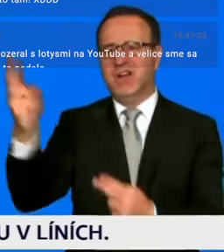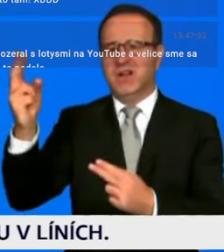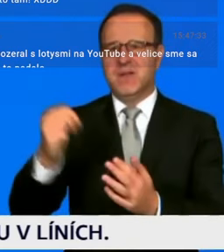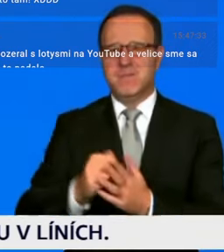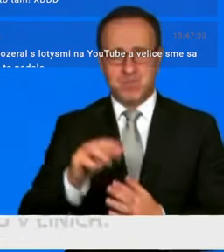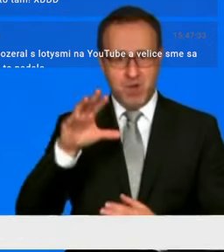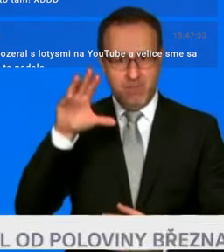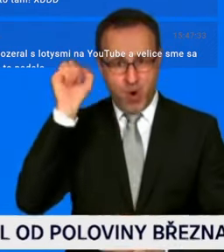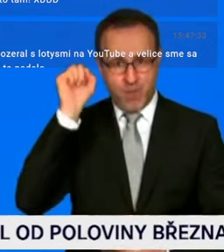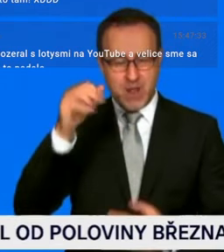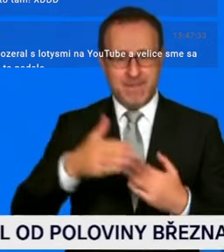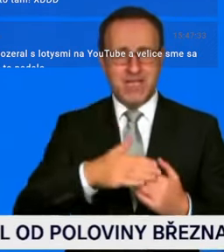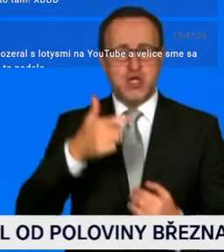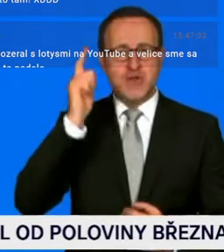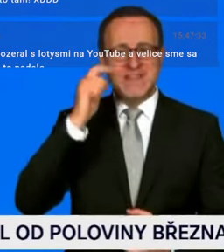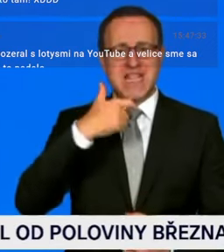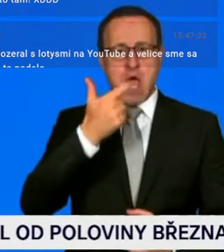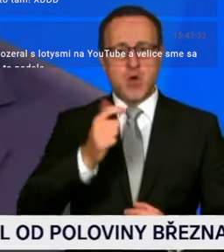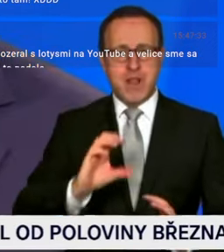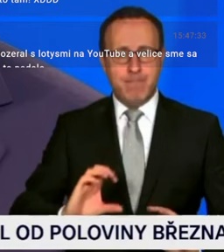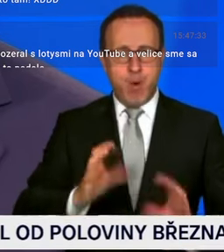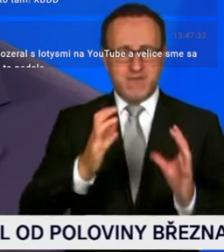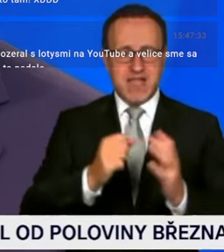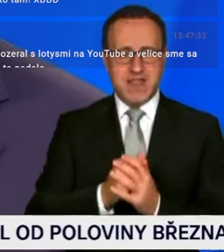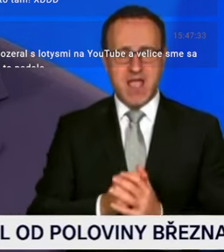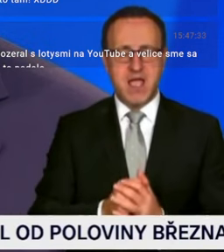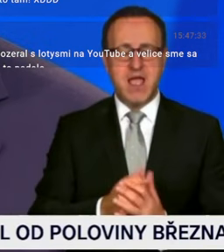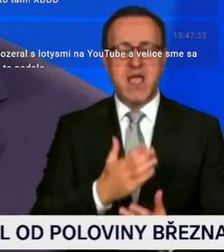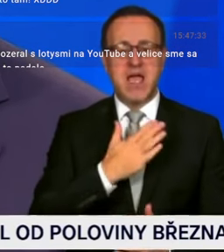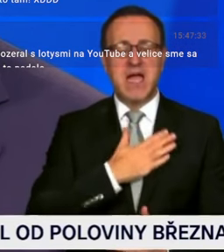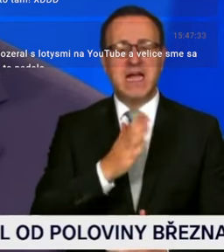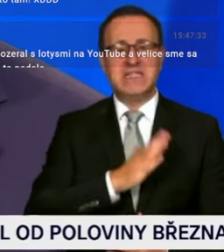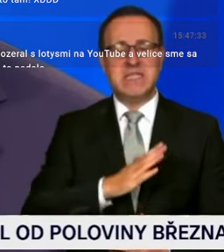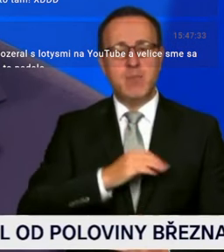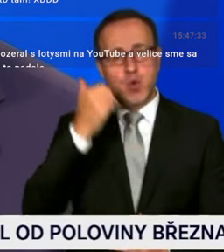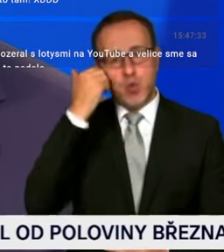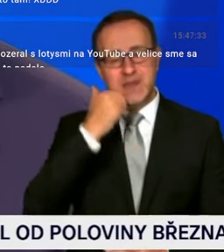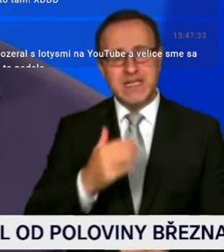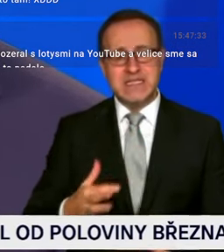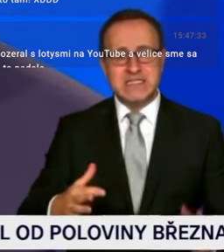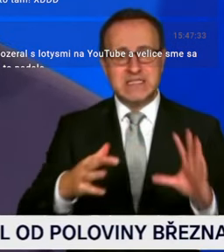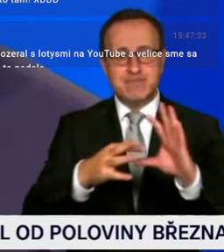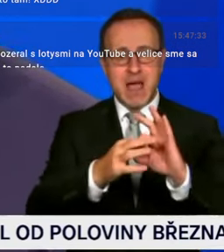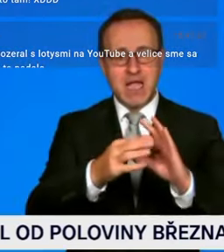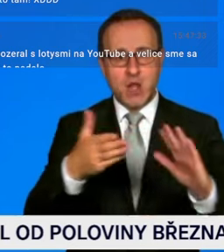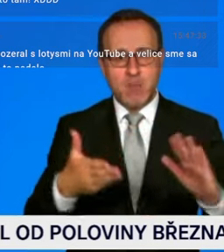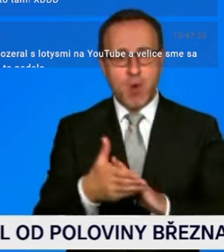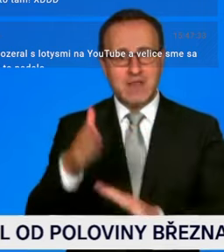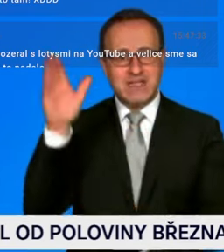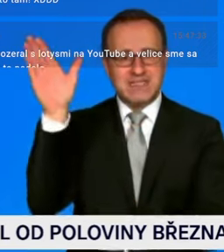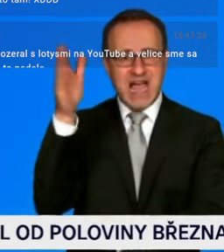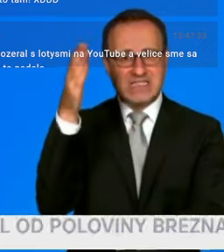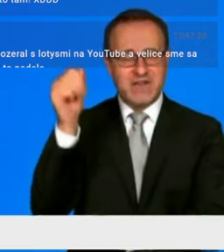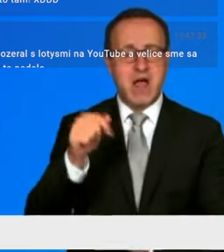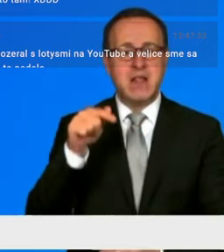pochopili ste aj pri SNP že ja chcem ľudí spájať pod zástavou tá zástava pán pelegrini patrí rovnako vám ako patrí mne